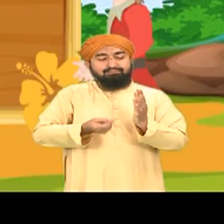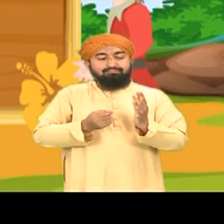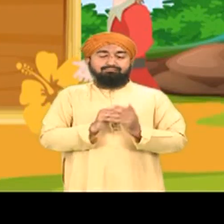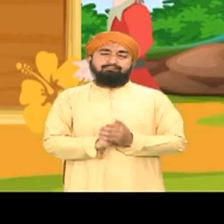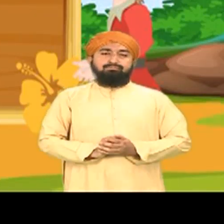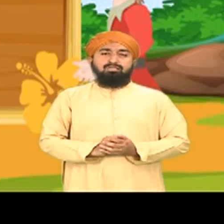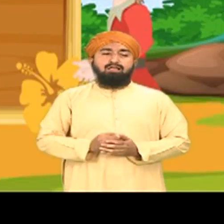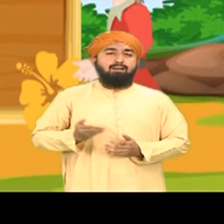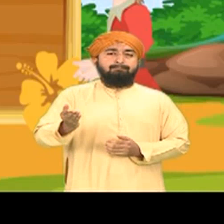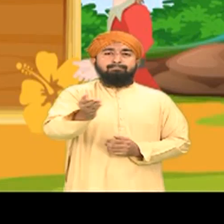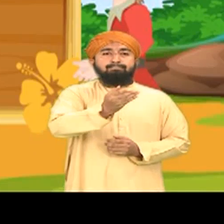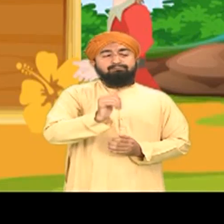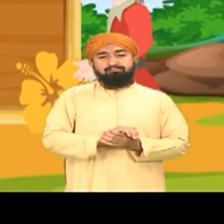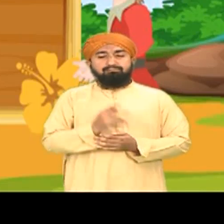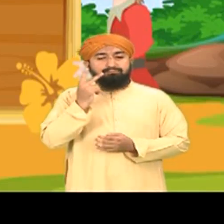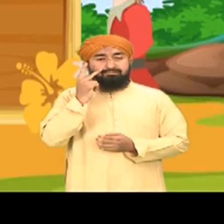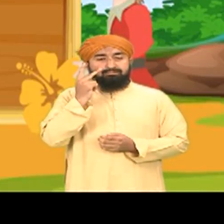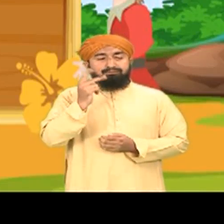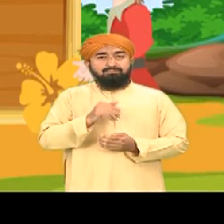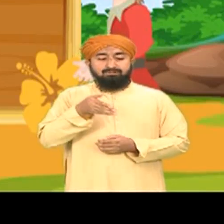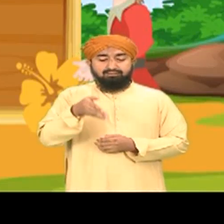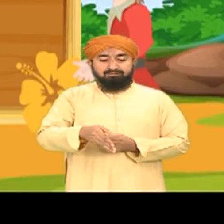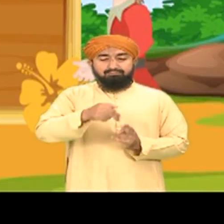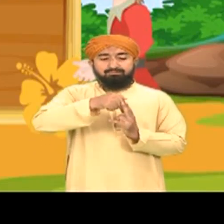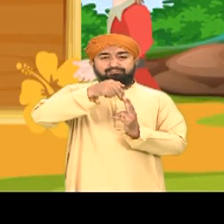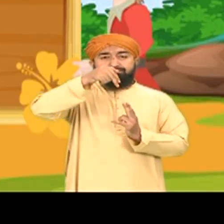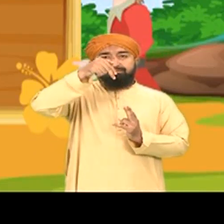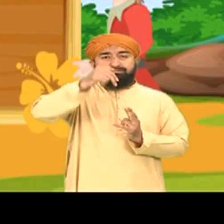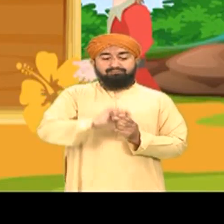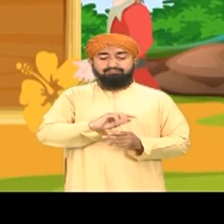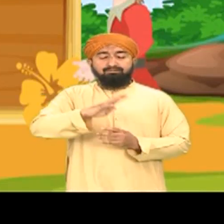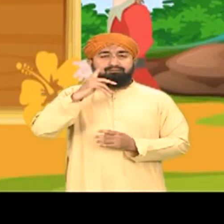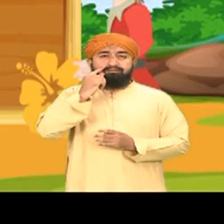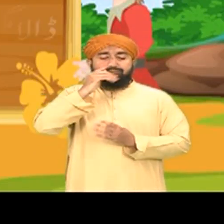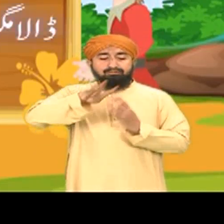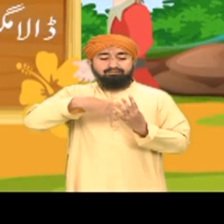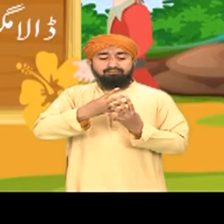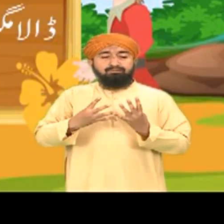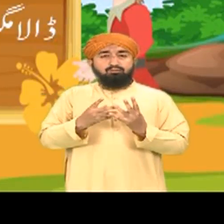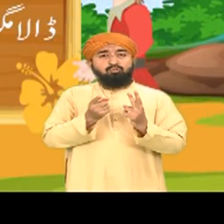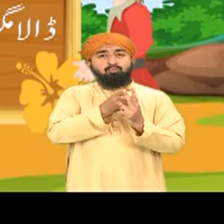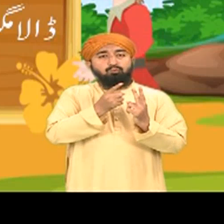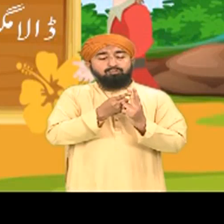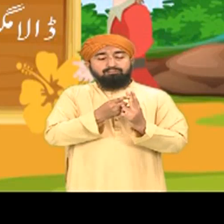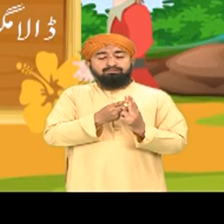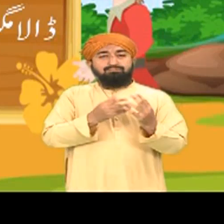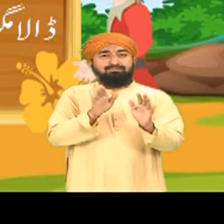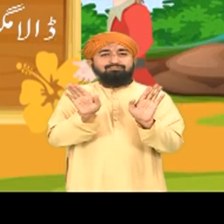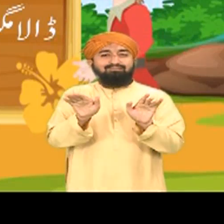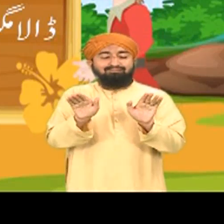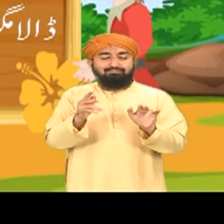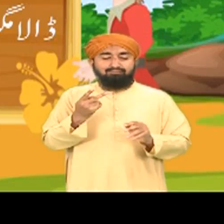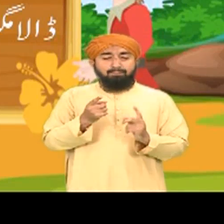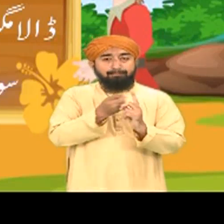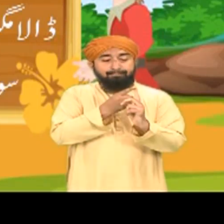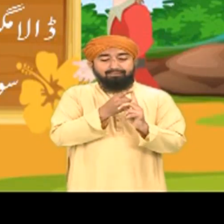فرمائی ہے۔ اے عاشقان رسول، دیکھا آپ نے کہ اس فرضی حکایت میں شکاری نے دانا دونوں پرندوں کے لیے ڈالا، مگر پہلا پرندہ لالچ میں آ گیا